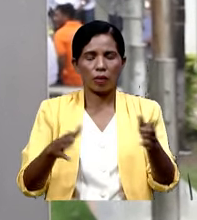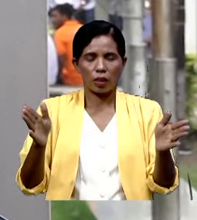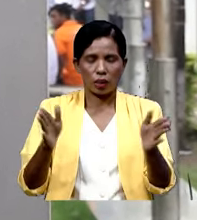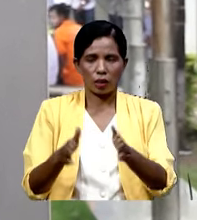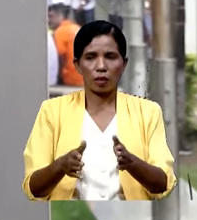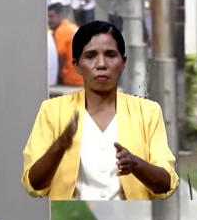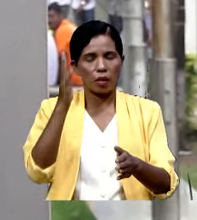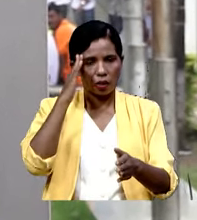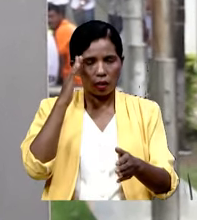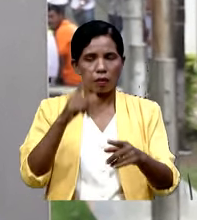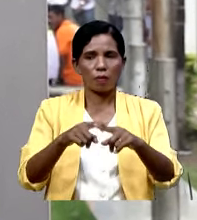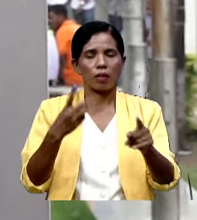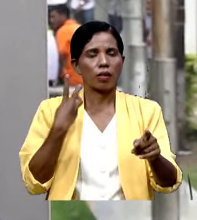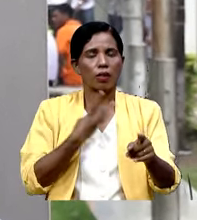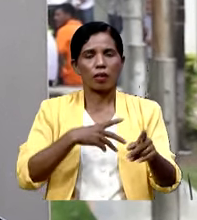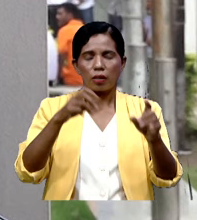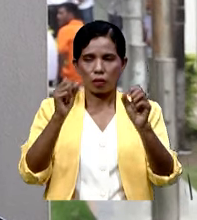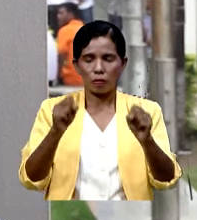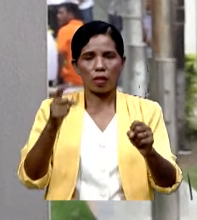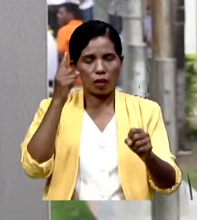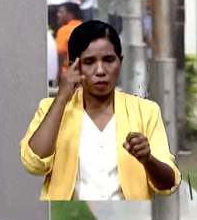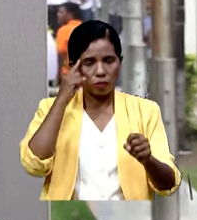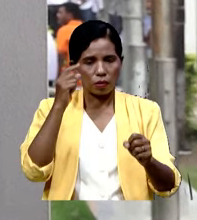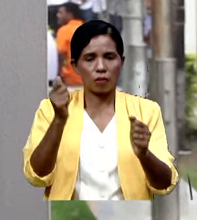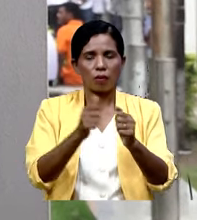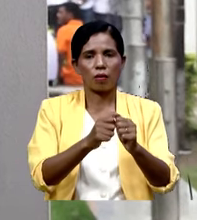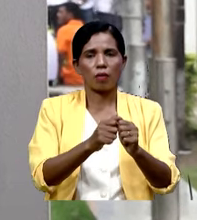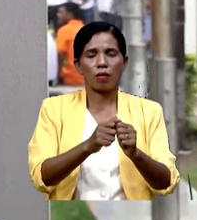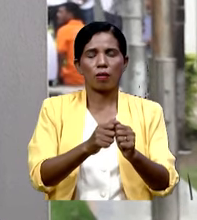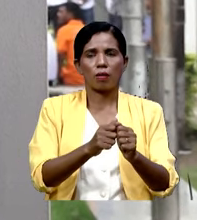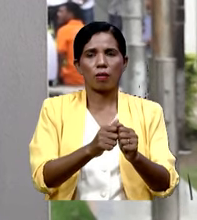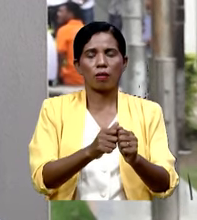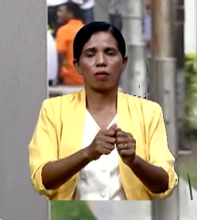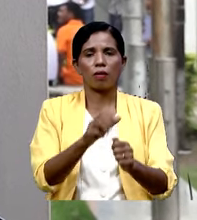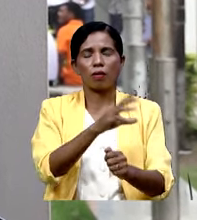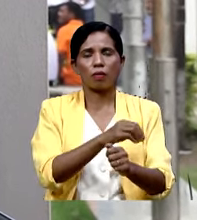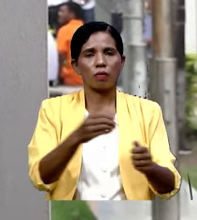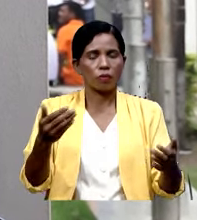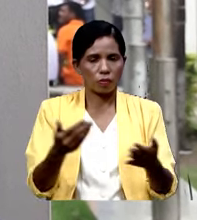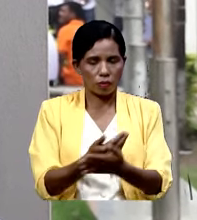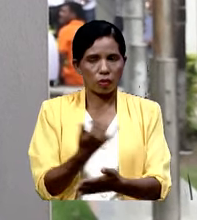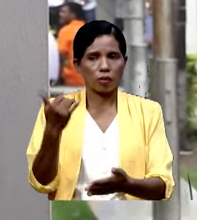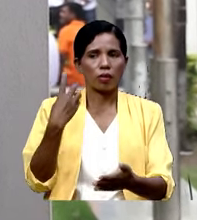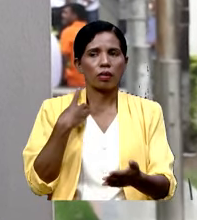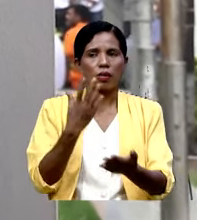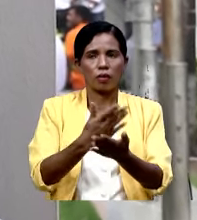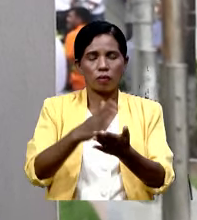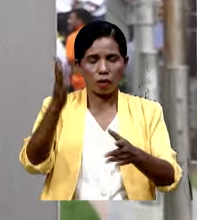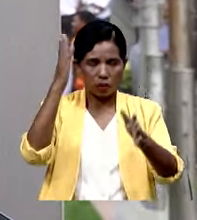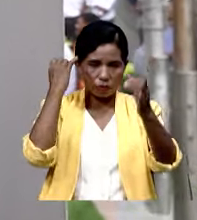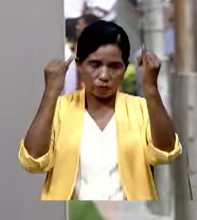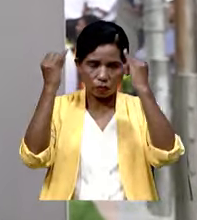bele atin mai be ita si bele hanoin ho modern wida anso ne odian katak ita si halo di ita si digitaliza ho tu